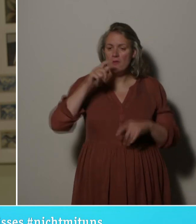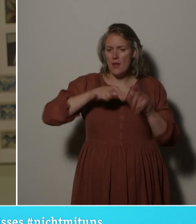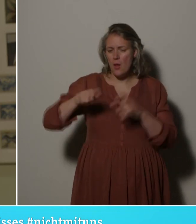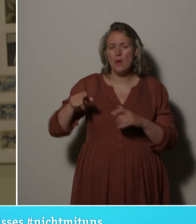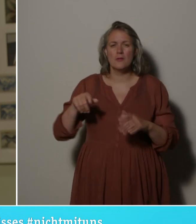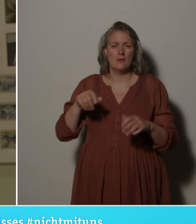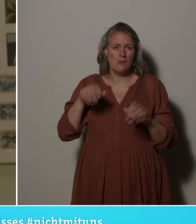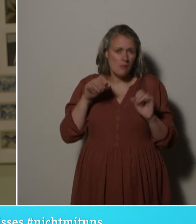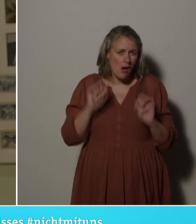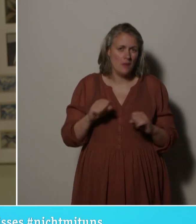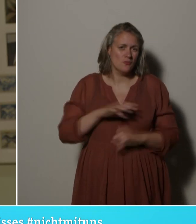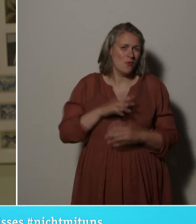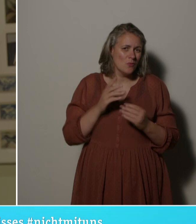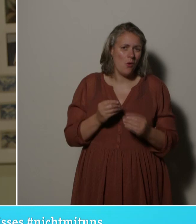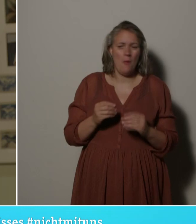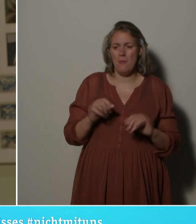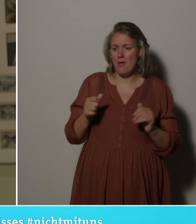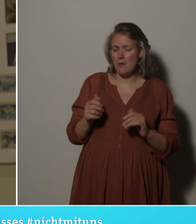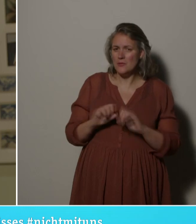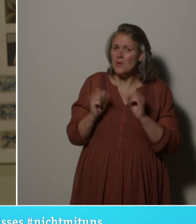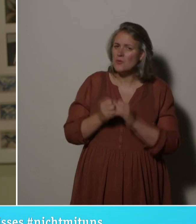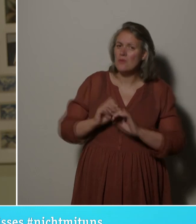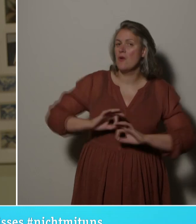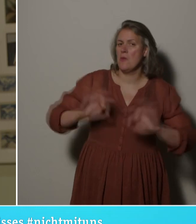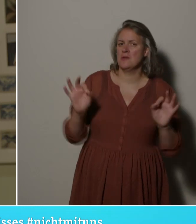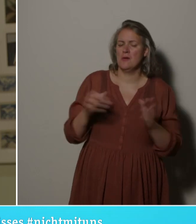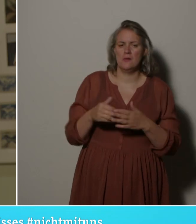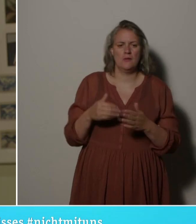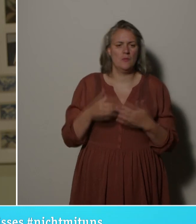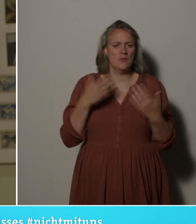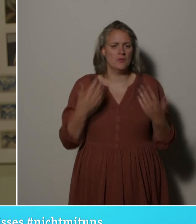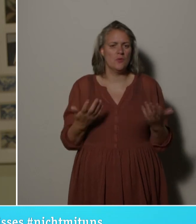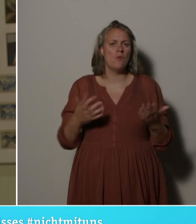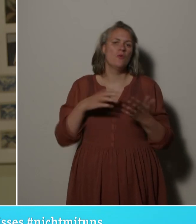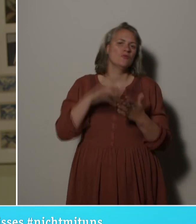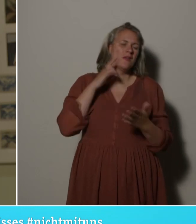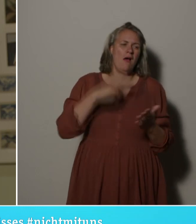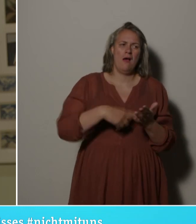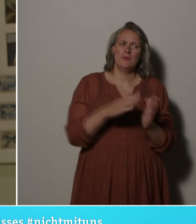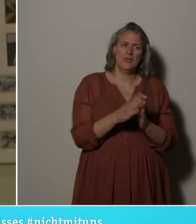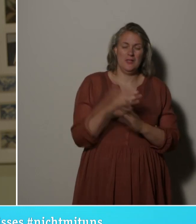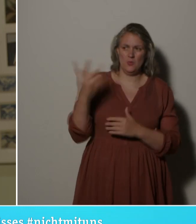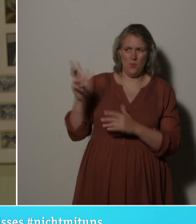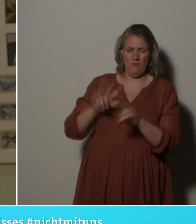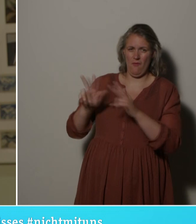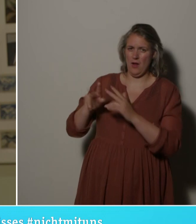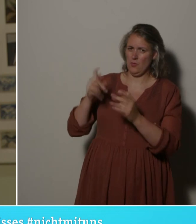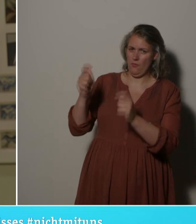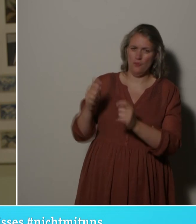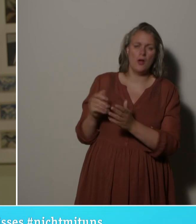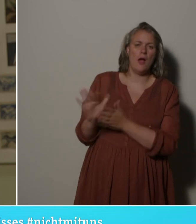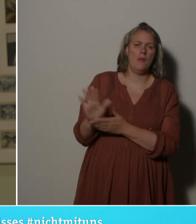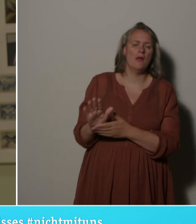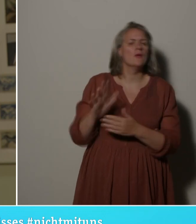umzusetzen. Darum fordere ich die Stadträtinnen auf, dem Vorschlag der Verwaltung nicht zuzustimmen. Und ich möchte, dass Sie stattdessen